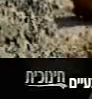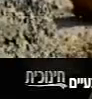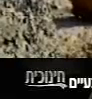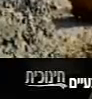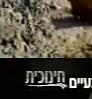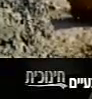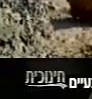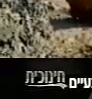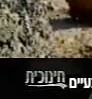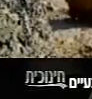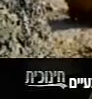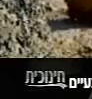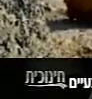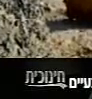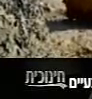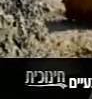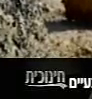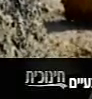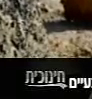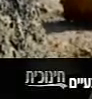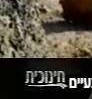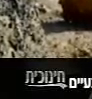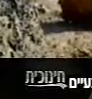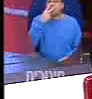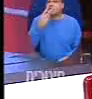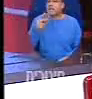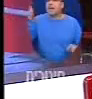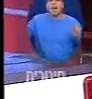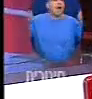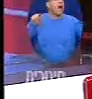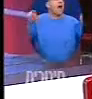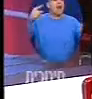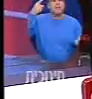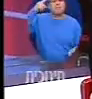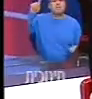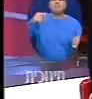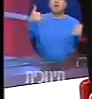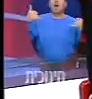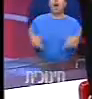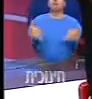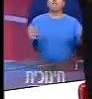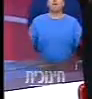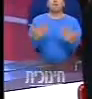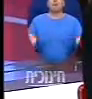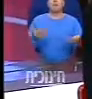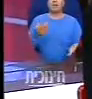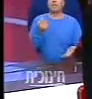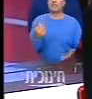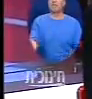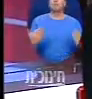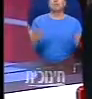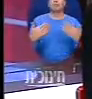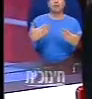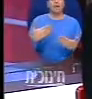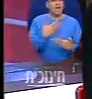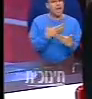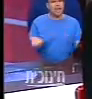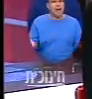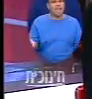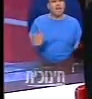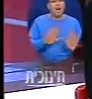ישראל, הוא פשוט מסתכל על מיזמים עכשיו, מהר וכסף זמין. אין אף